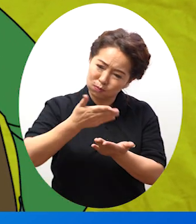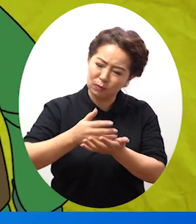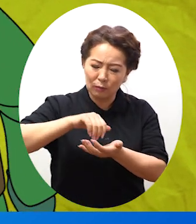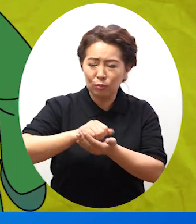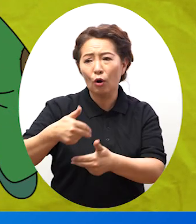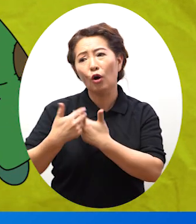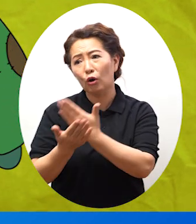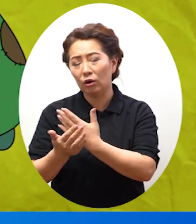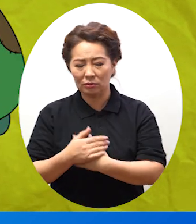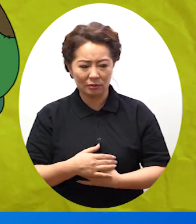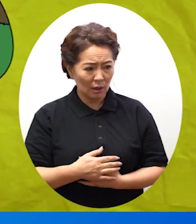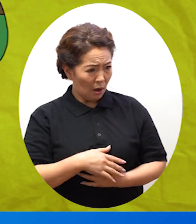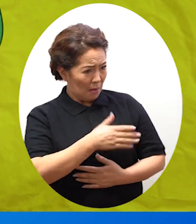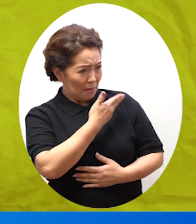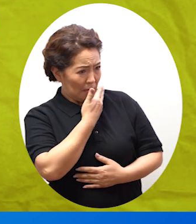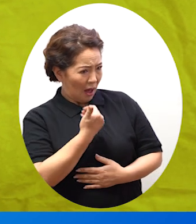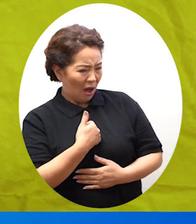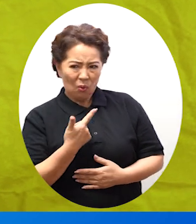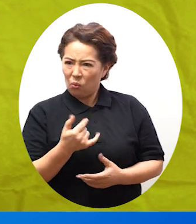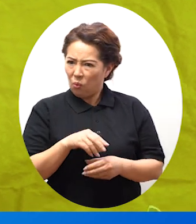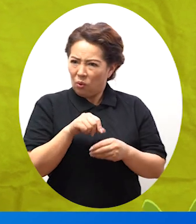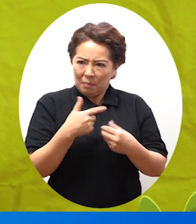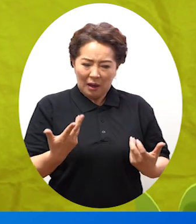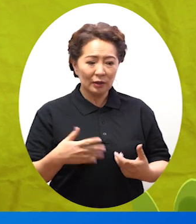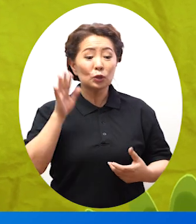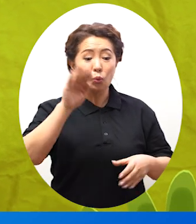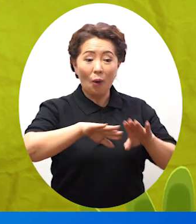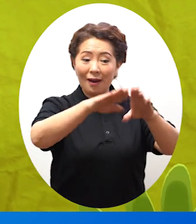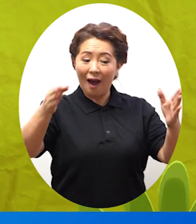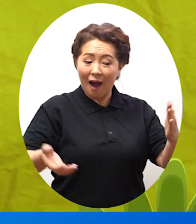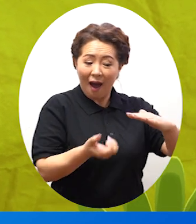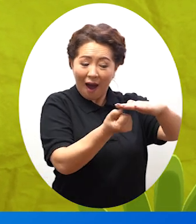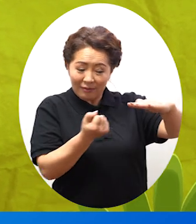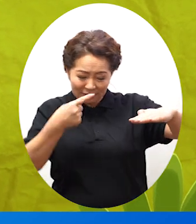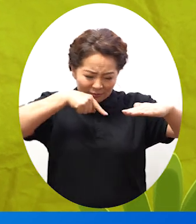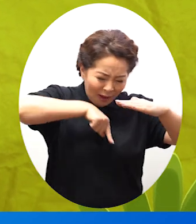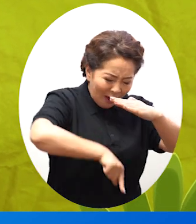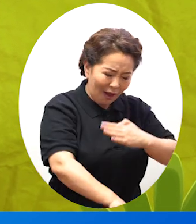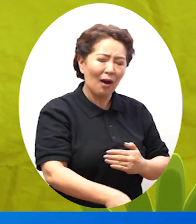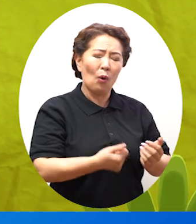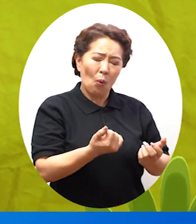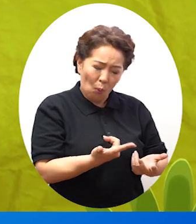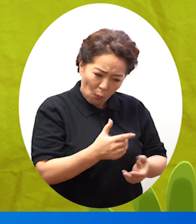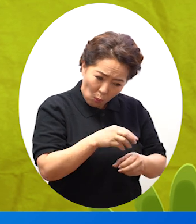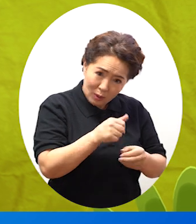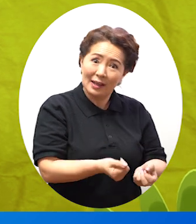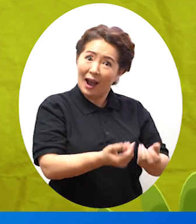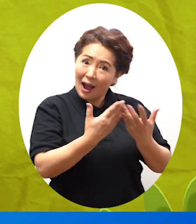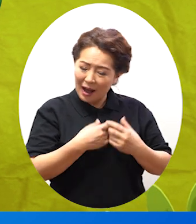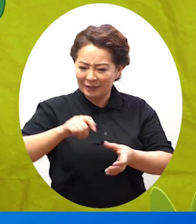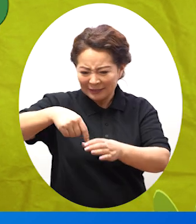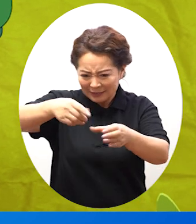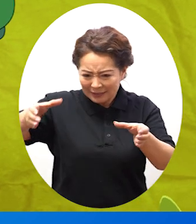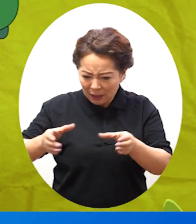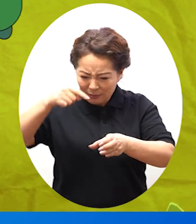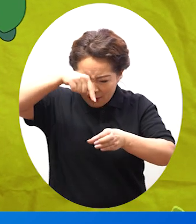нь эмгэн минь авдрын ёроолыг шахуул атга гурил гарна. Савны ёроолыг шахуул шанах гурил гарна гэжээ. Эмгэн